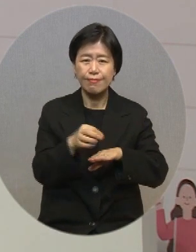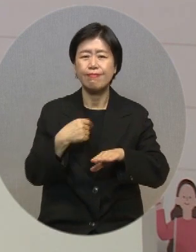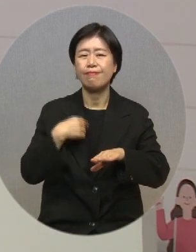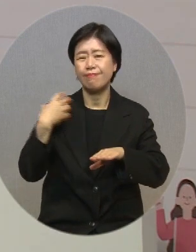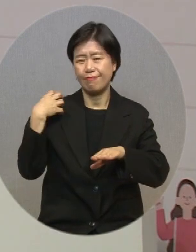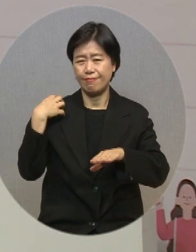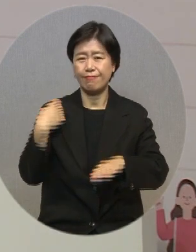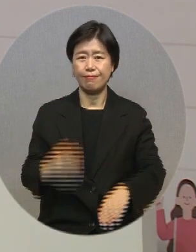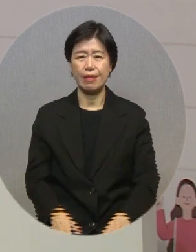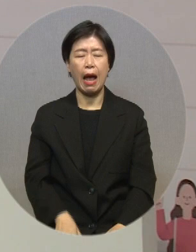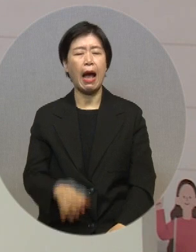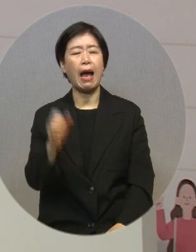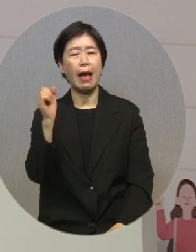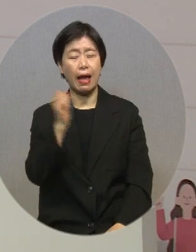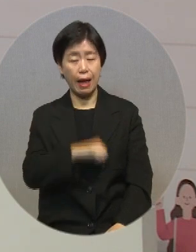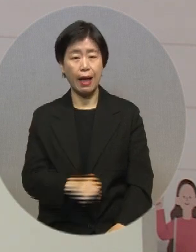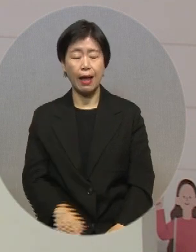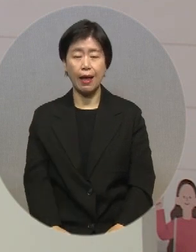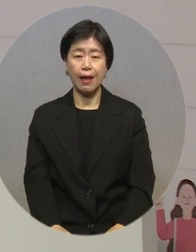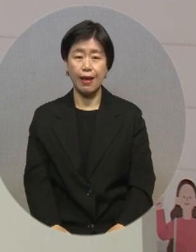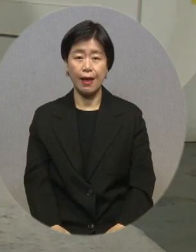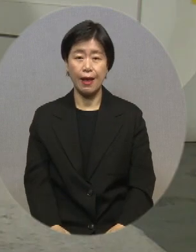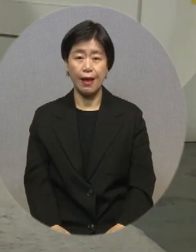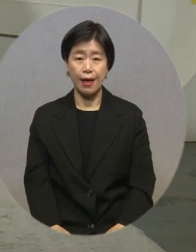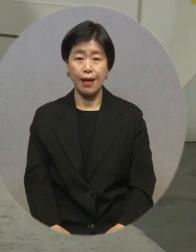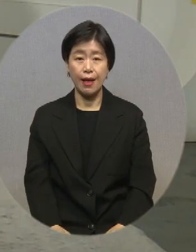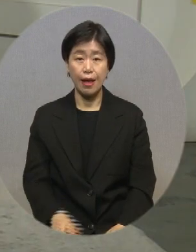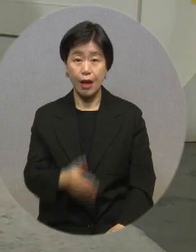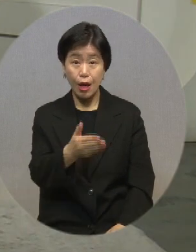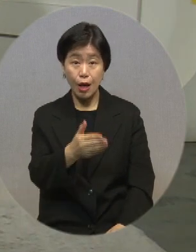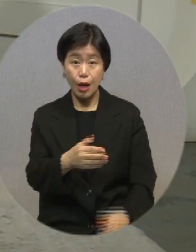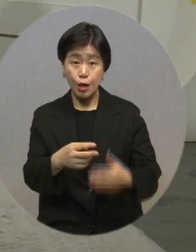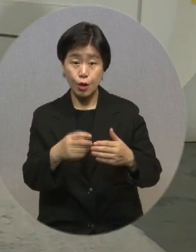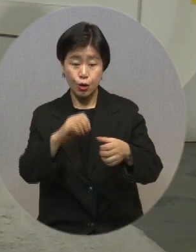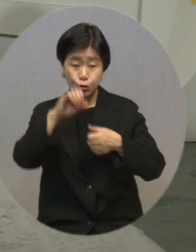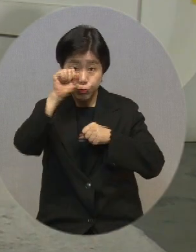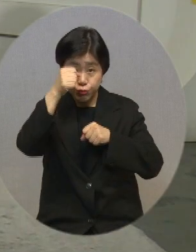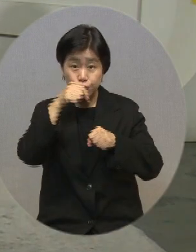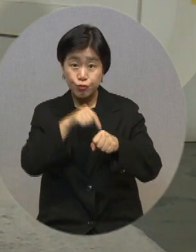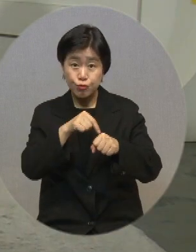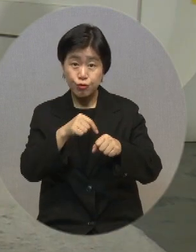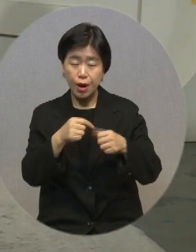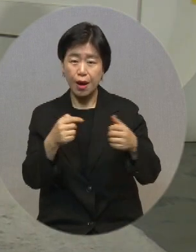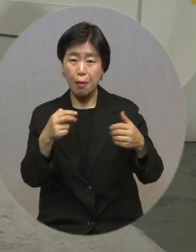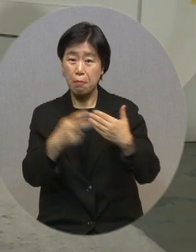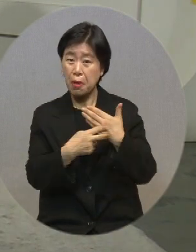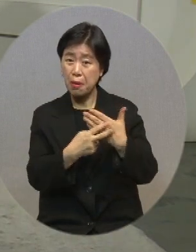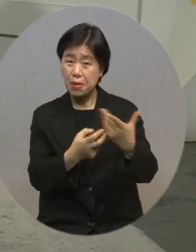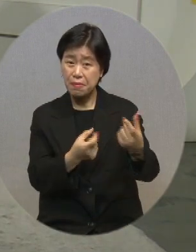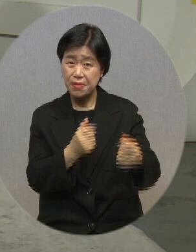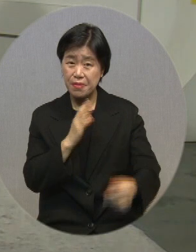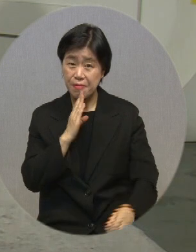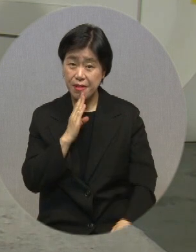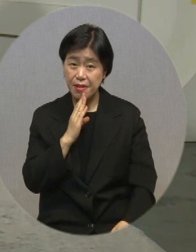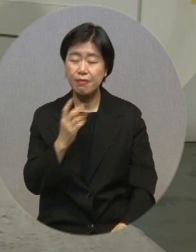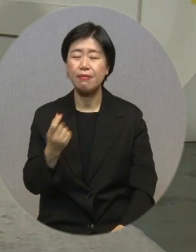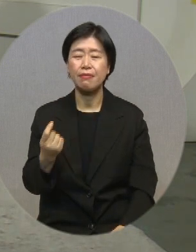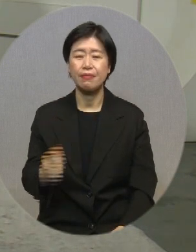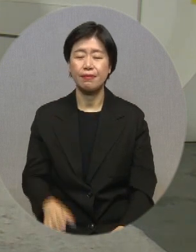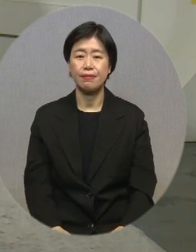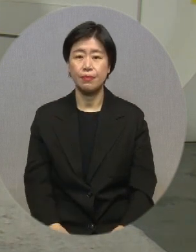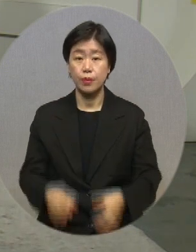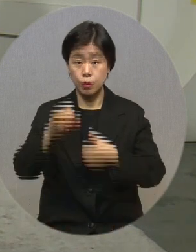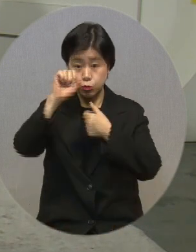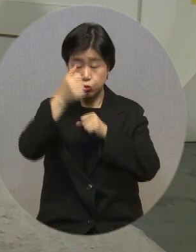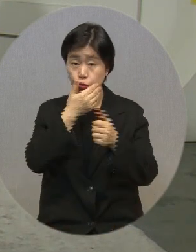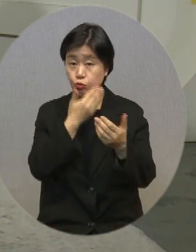해줬어요. 아하, 그러니까 구두를 치료하시는구나. 그렇죠, 그렇죠. 네. 새롭게 또 이 네. 구두가 네. 굉장히 중요한